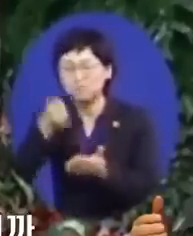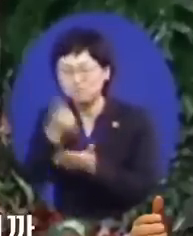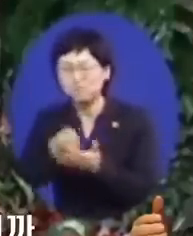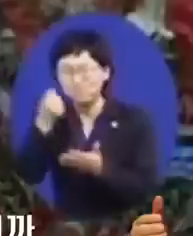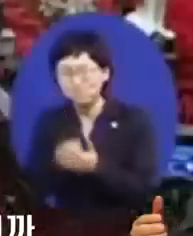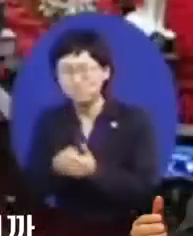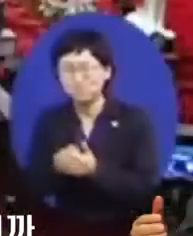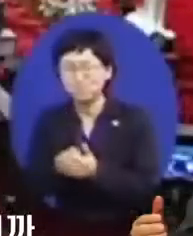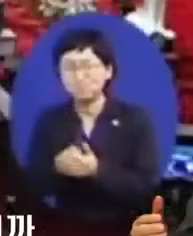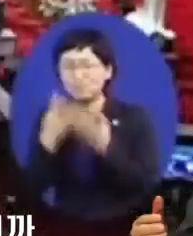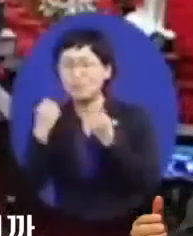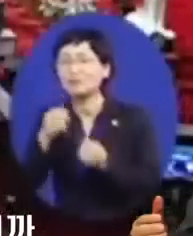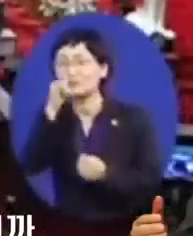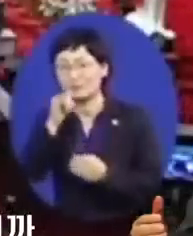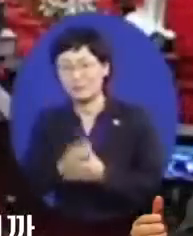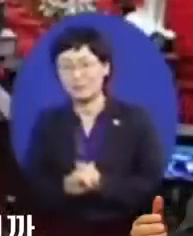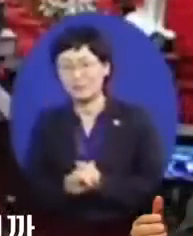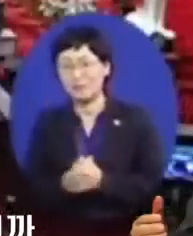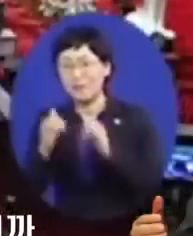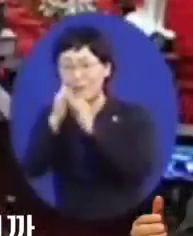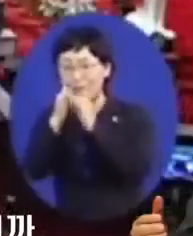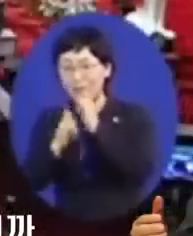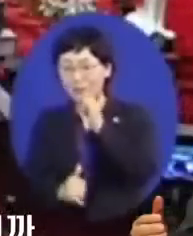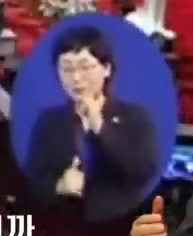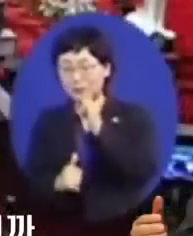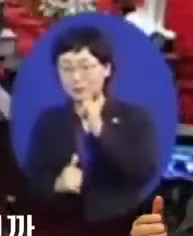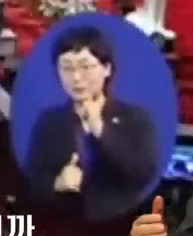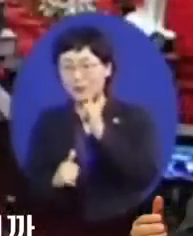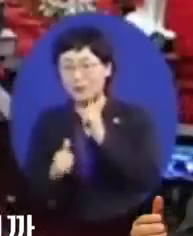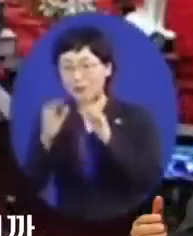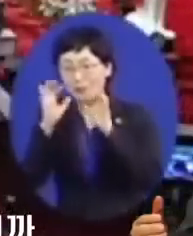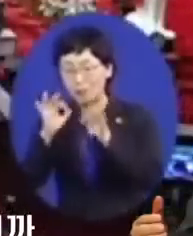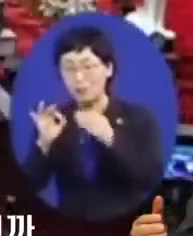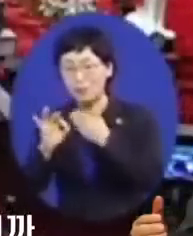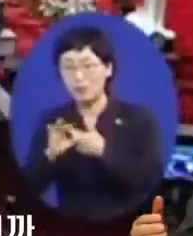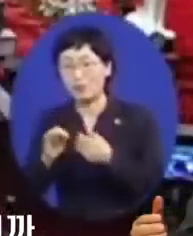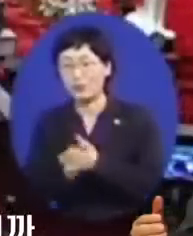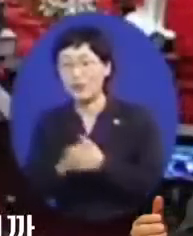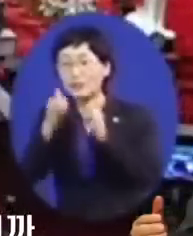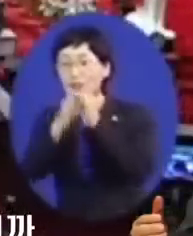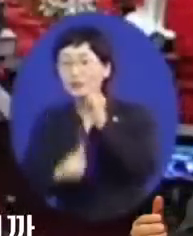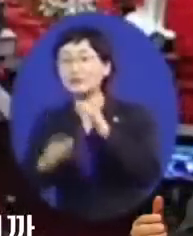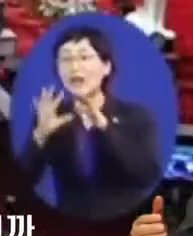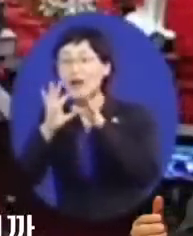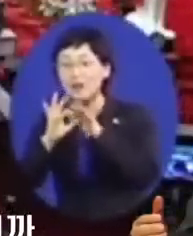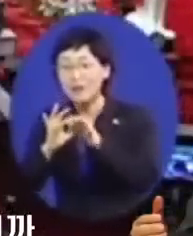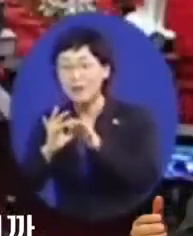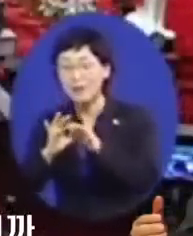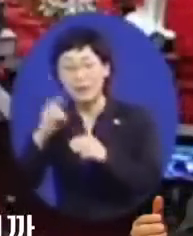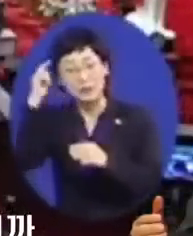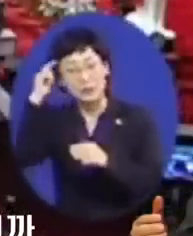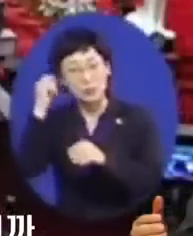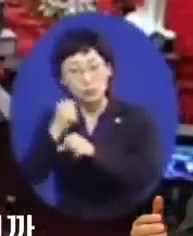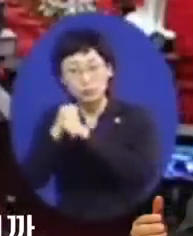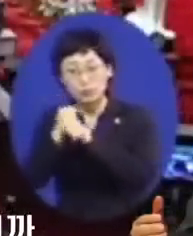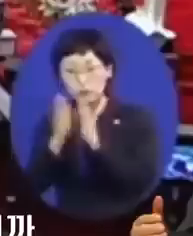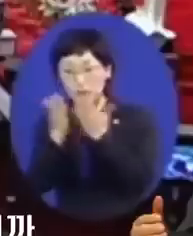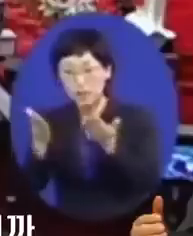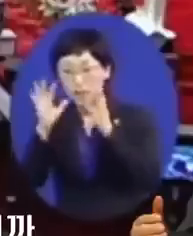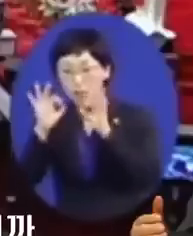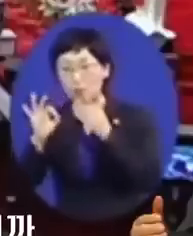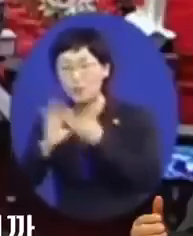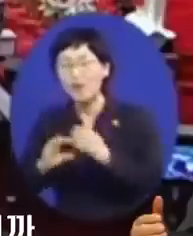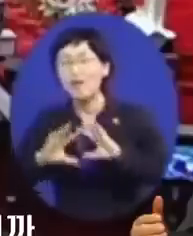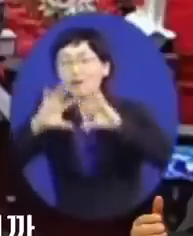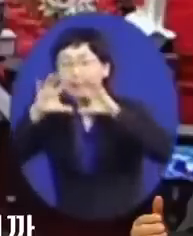때가 많습니다. 역사가 아놀드 토인비는 그 역사의 연구에서 세계 문명사를